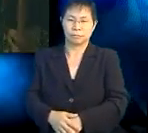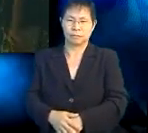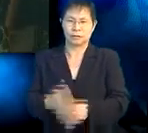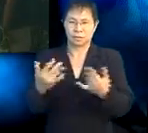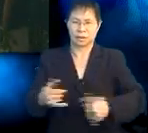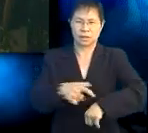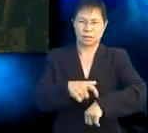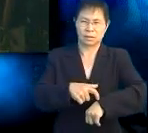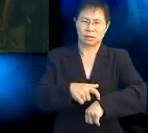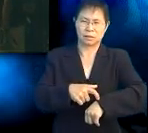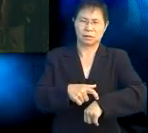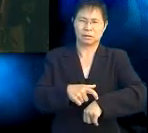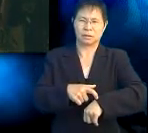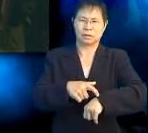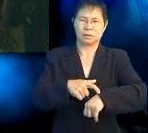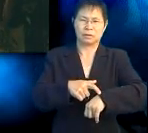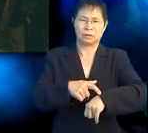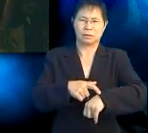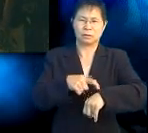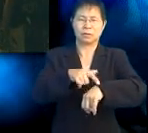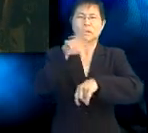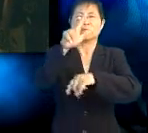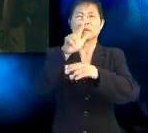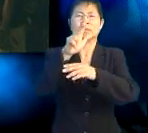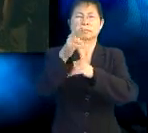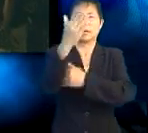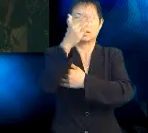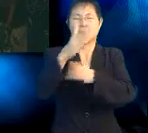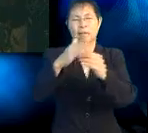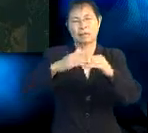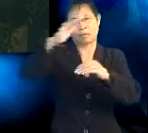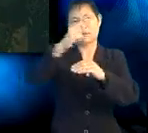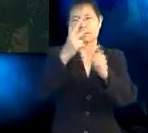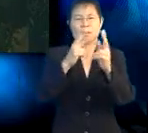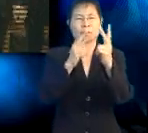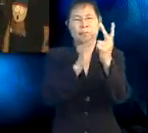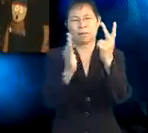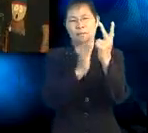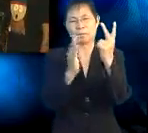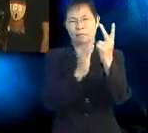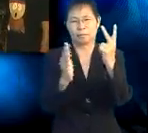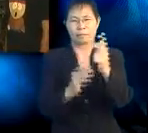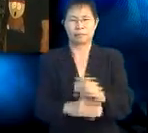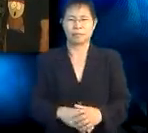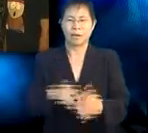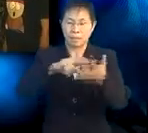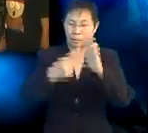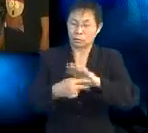Sekarang ni sudah lebih daripada pukul 3 pagi, Murad. Pukul 3 pagi. Murad, maksud